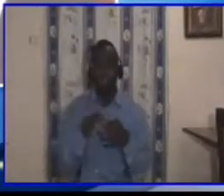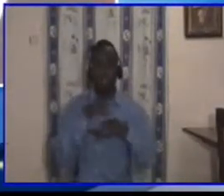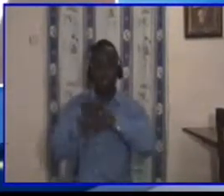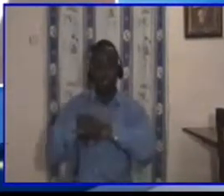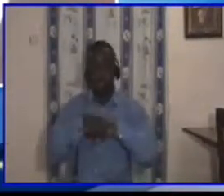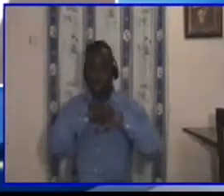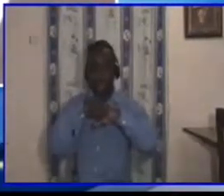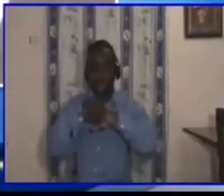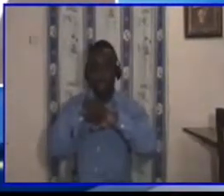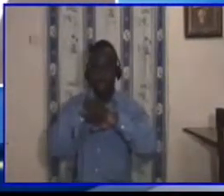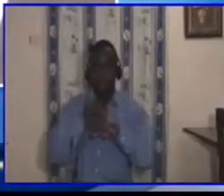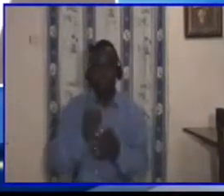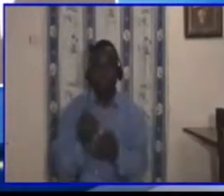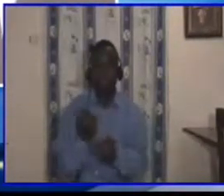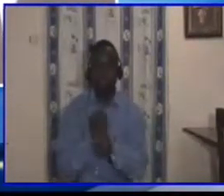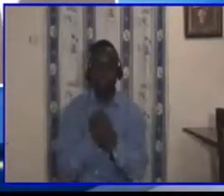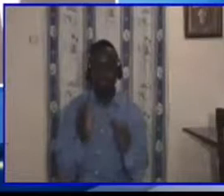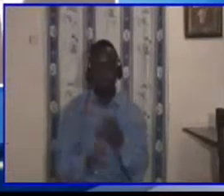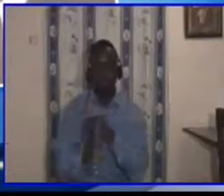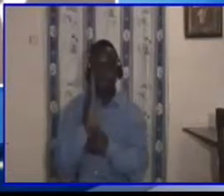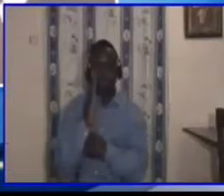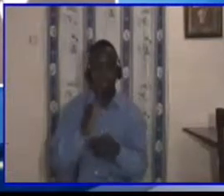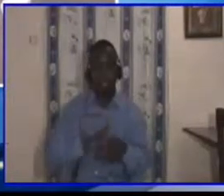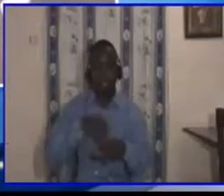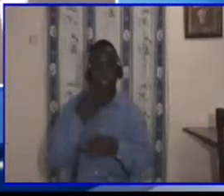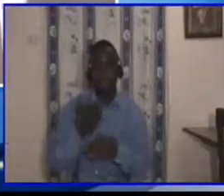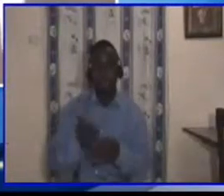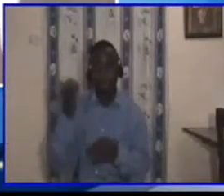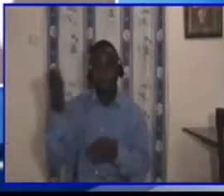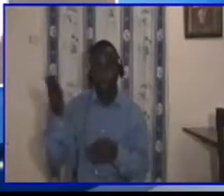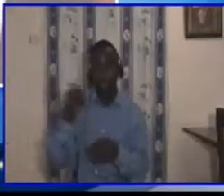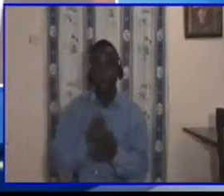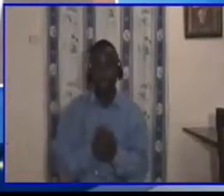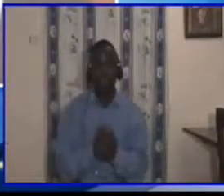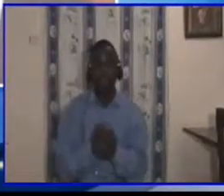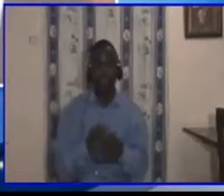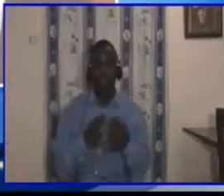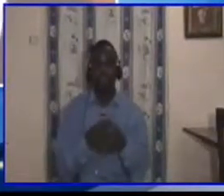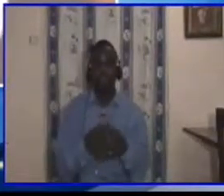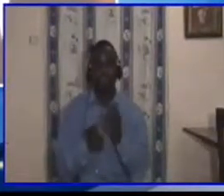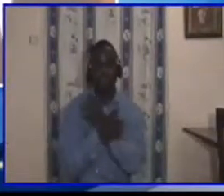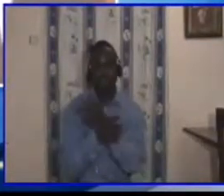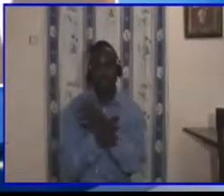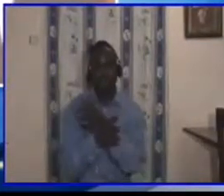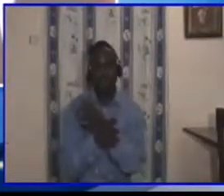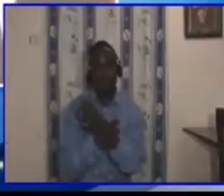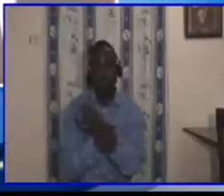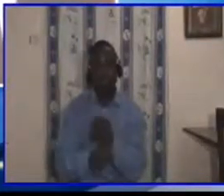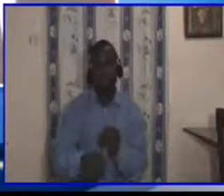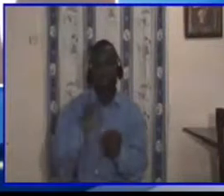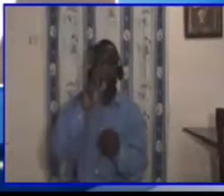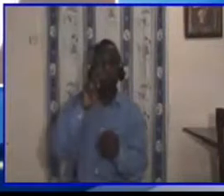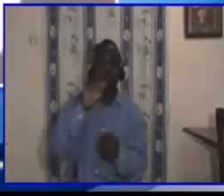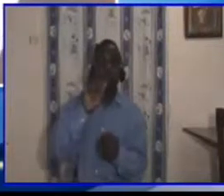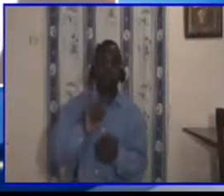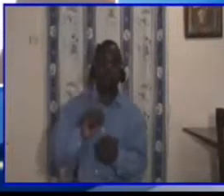wyclef in inghilterra un martin lutero in germania